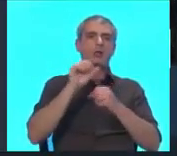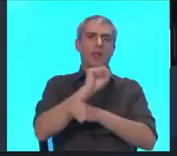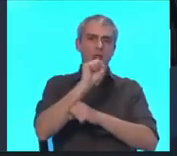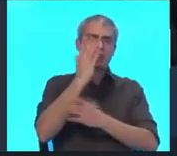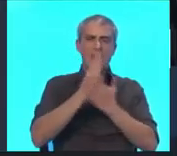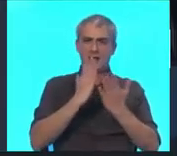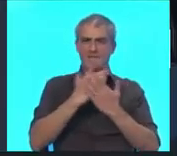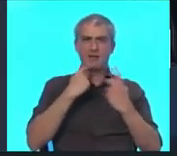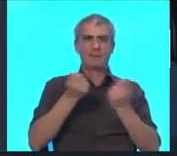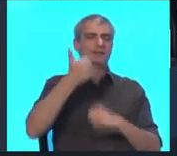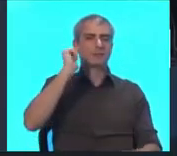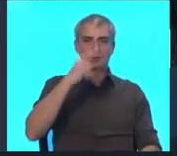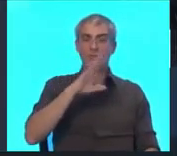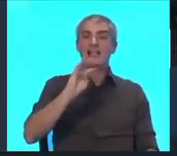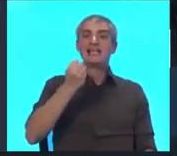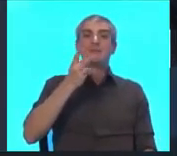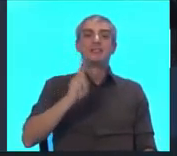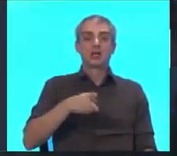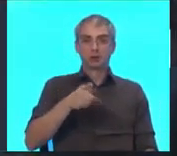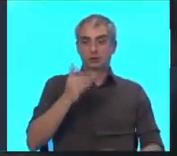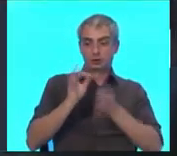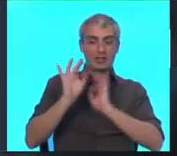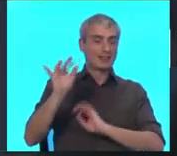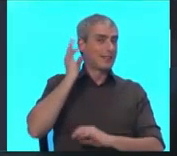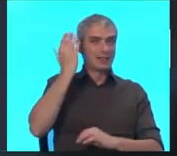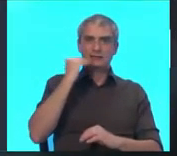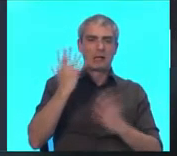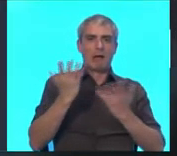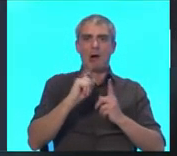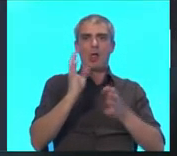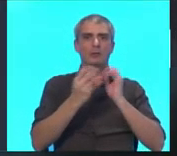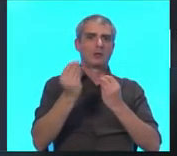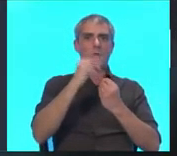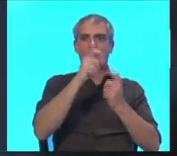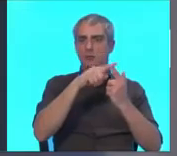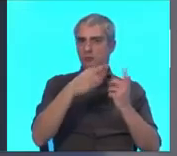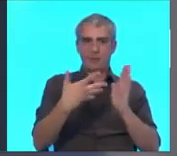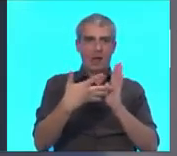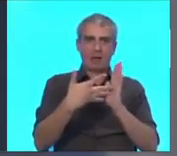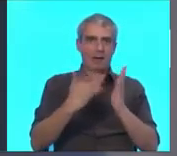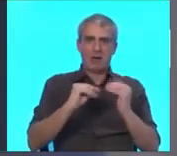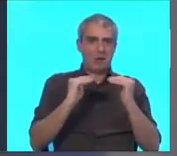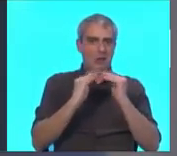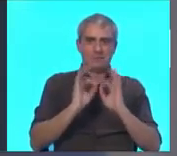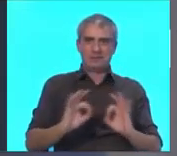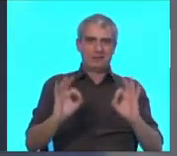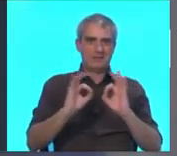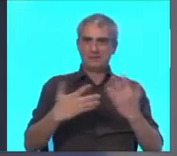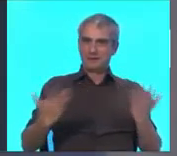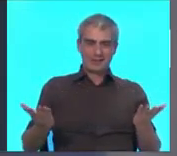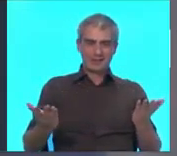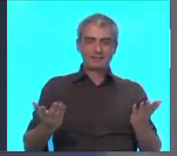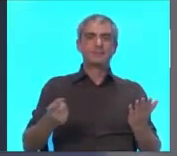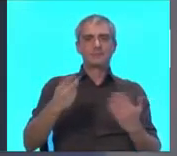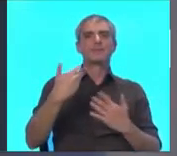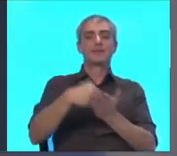כבר אתמול, שאם יש, אם מעמידים אותה לדין, איך לא מעמידים לדין אחרים, שהחקירה לא הייתה ראויה, וכן הלאה, כאמור,